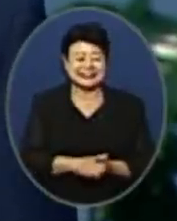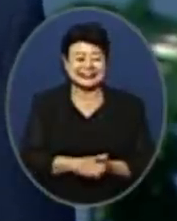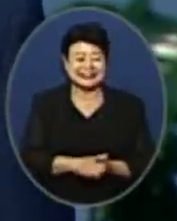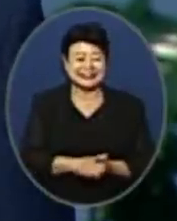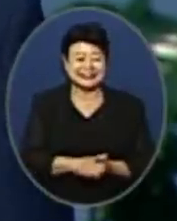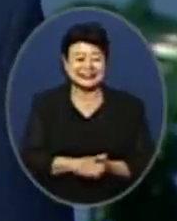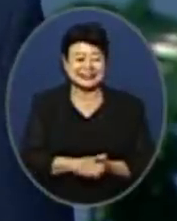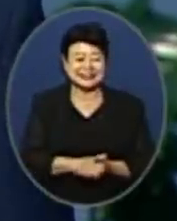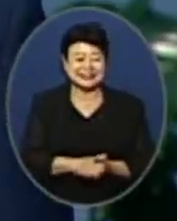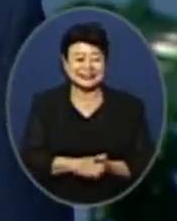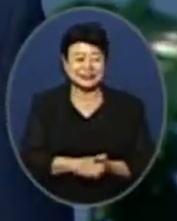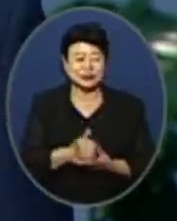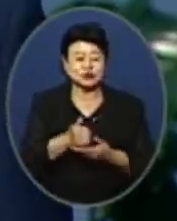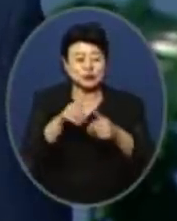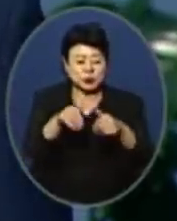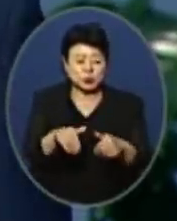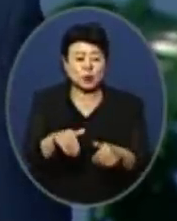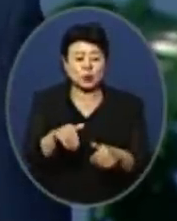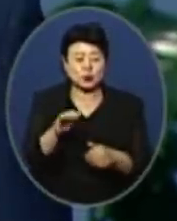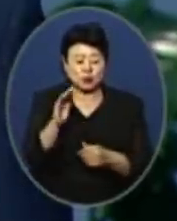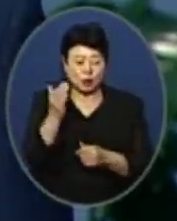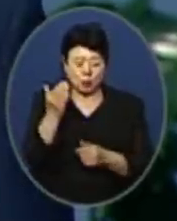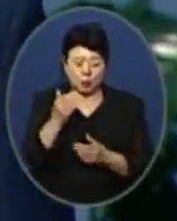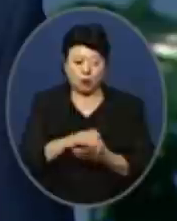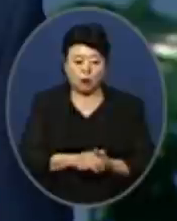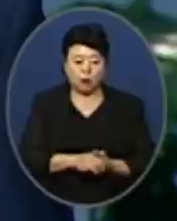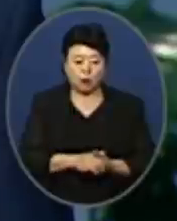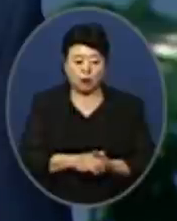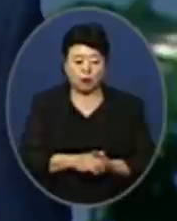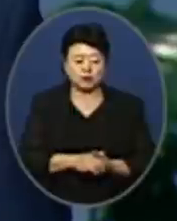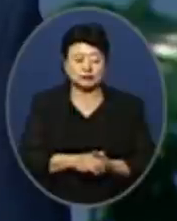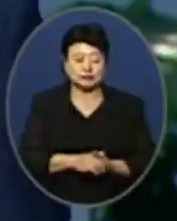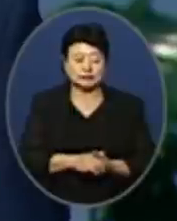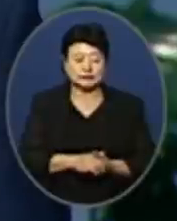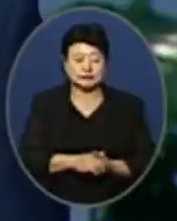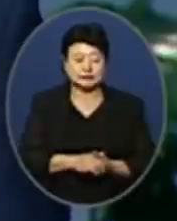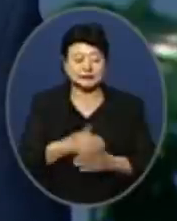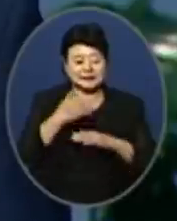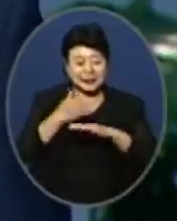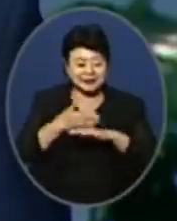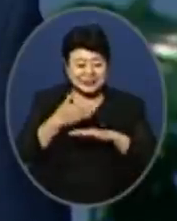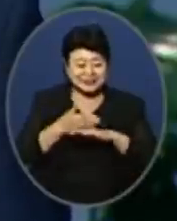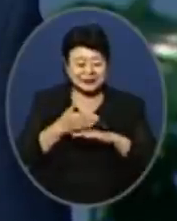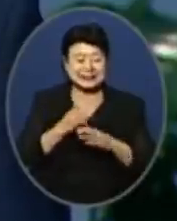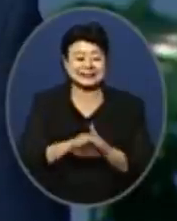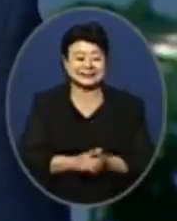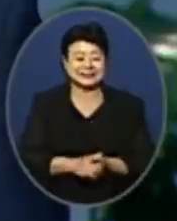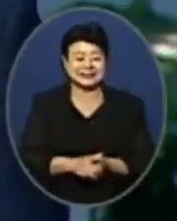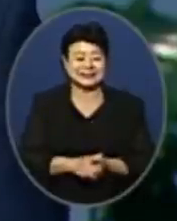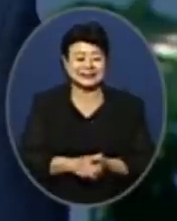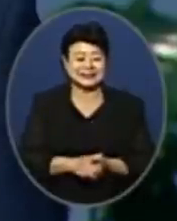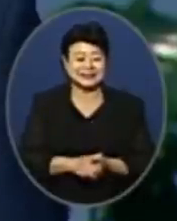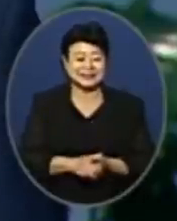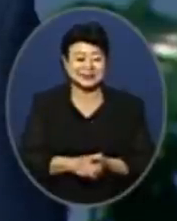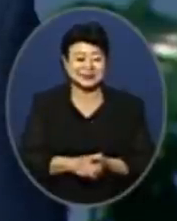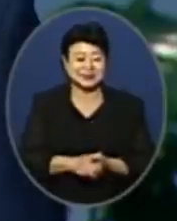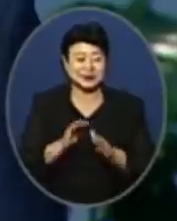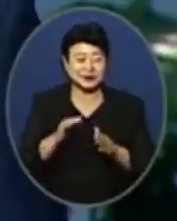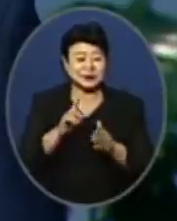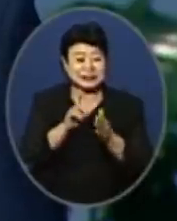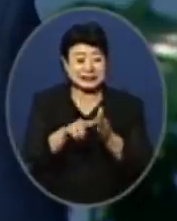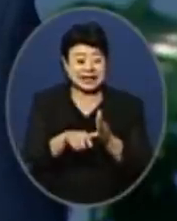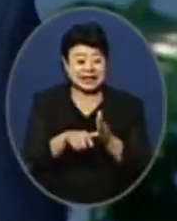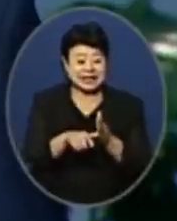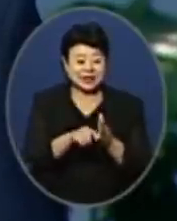둘이 다 주의 종으로 만들어진 어른이십니다. 감사하게 말할 수 없습니다. 오늘 이